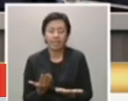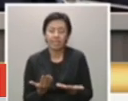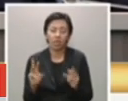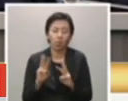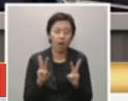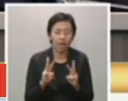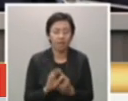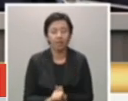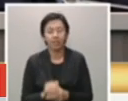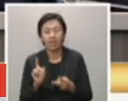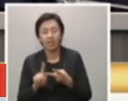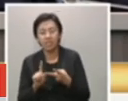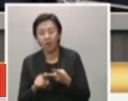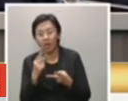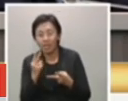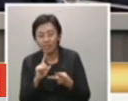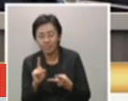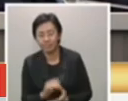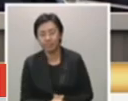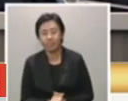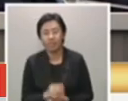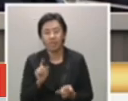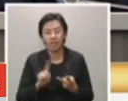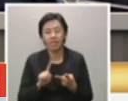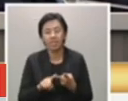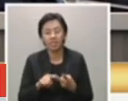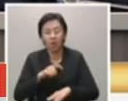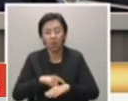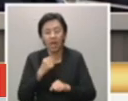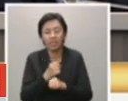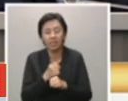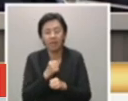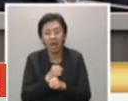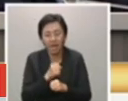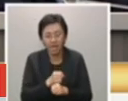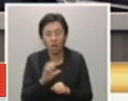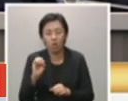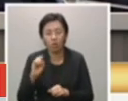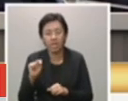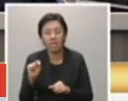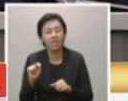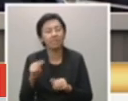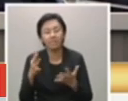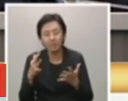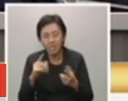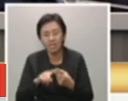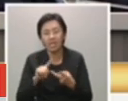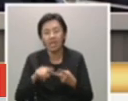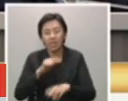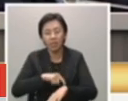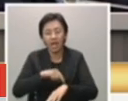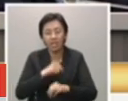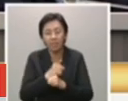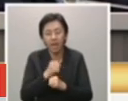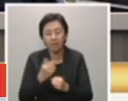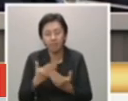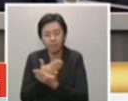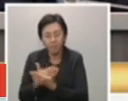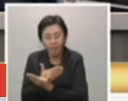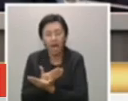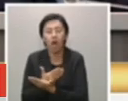กงานแอบแฝงอย่างที่เป็นอยู่ก็คือลดเวลาทำงานลดเวลาโอทีโรงงานใหม่ไม่มีการลงทุ